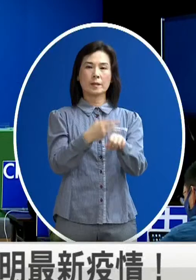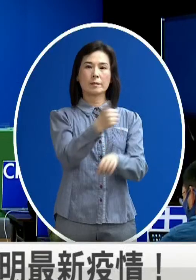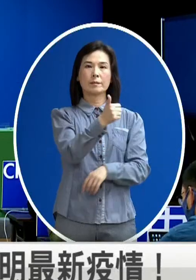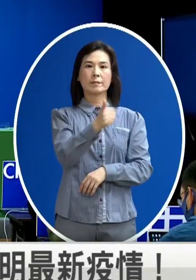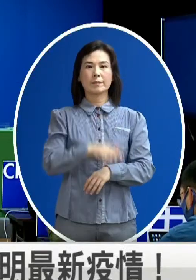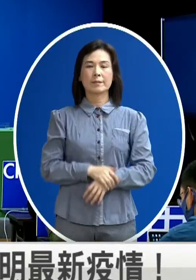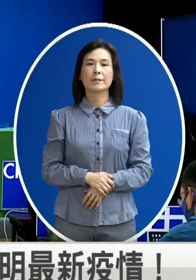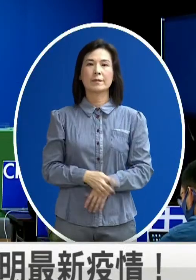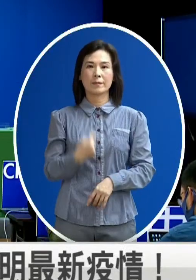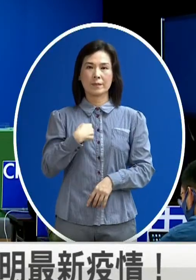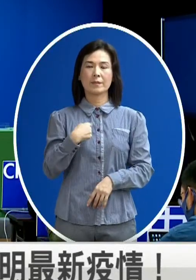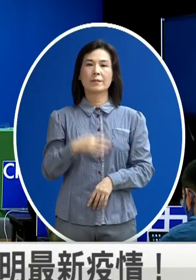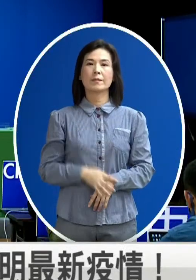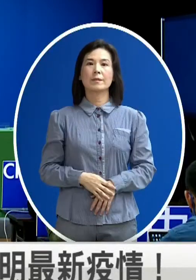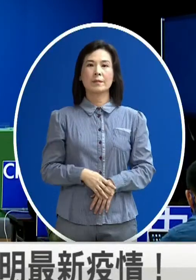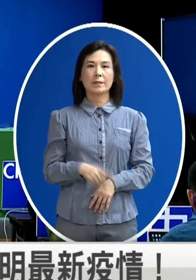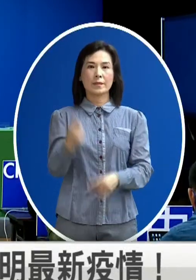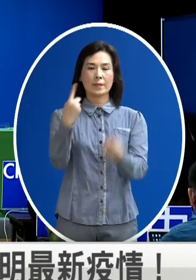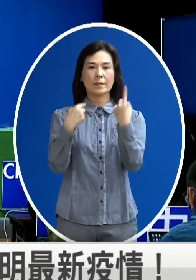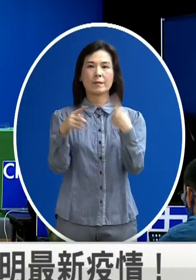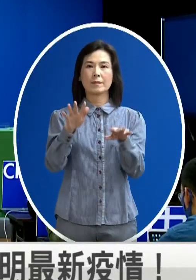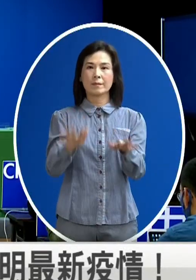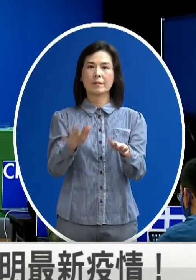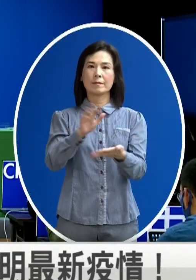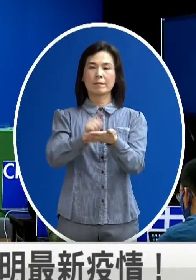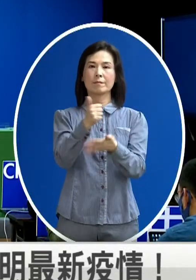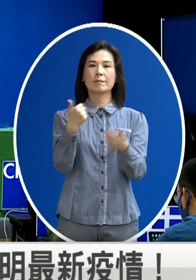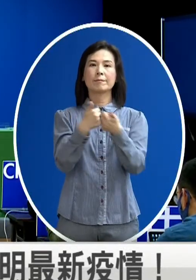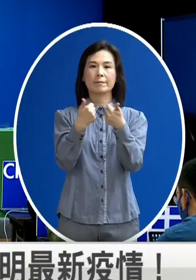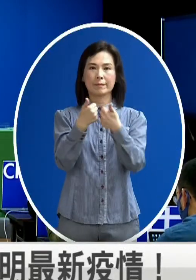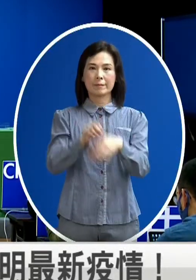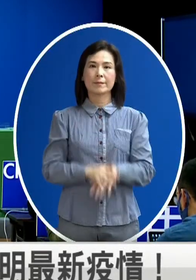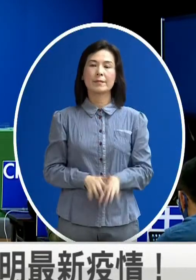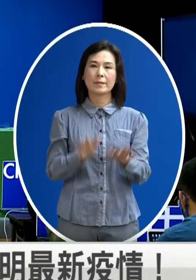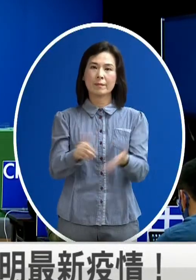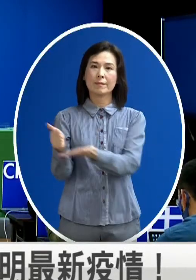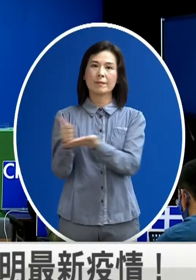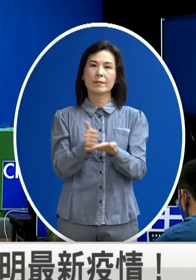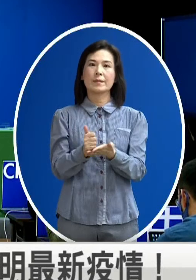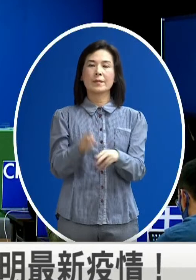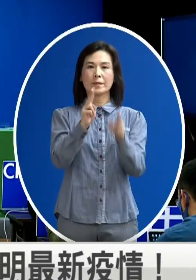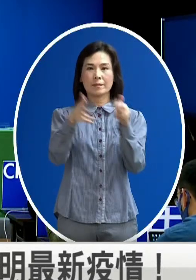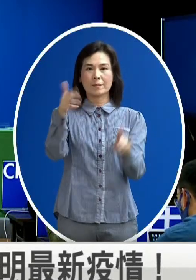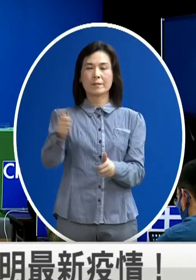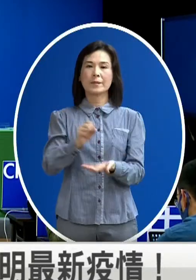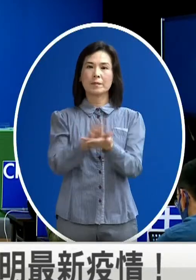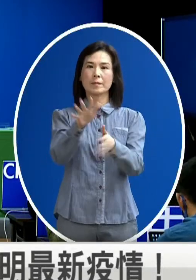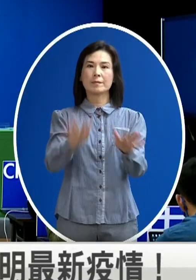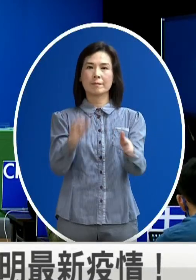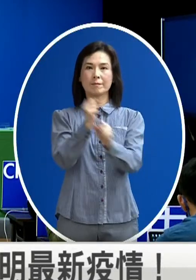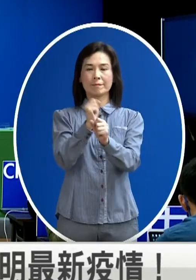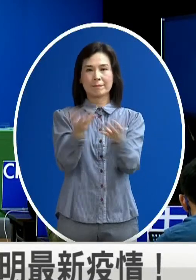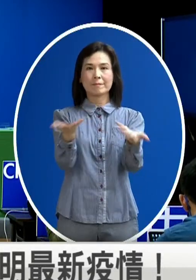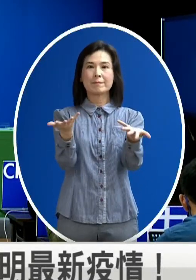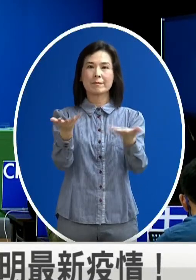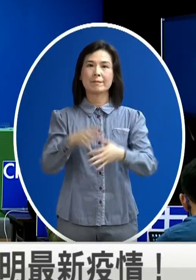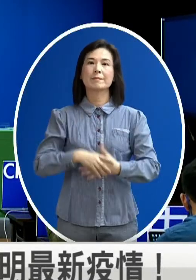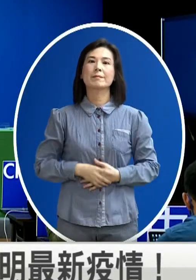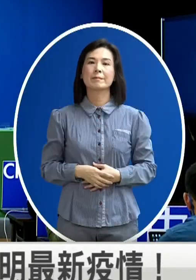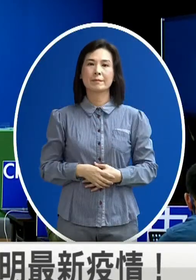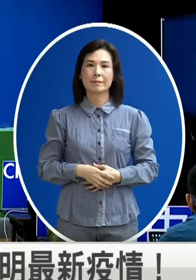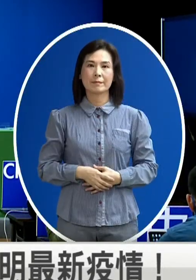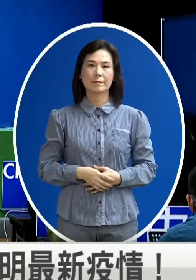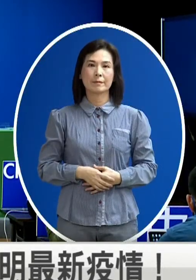副组长，还有我来参加今天的记者会。那先请指挥官报告今天的工作事项。